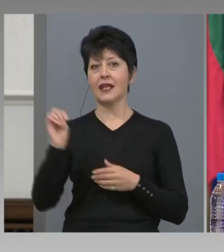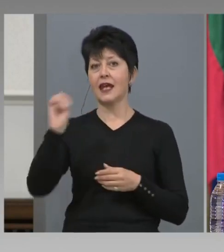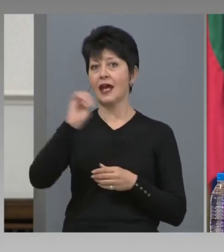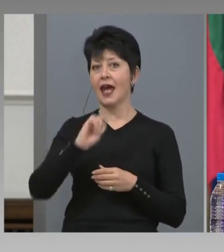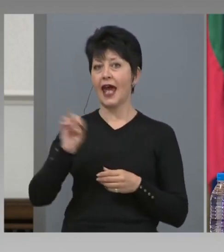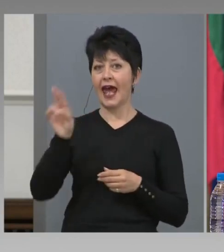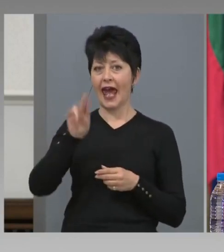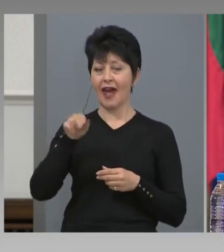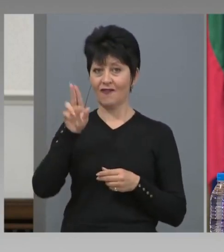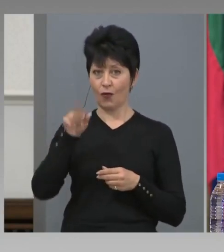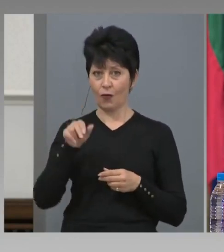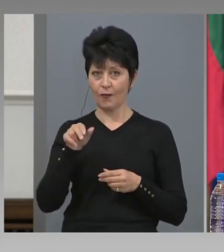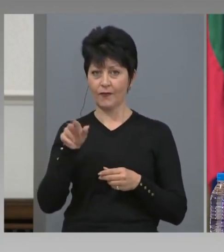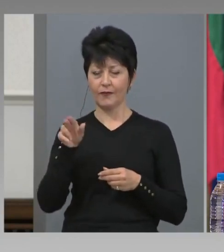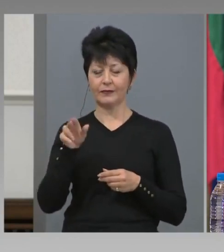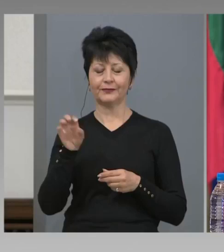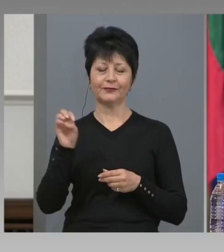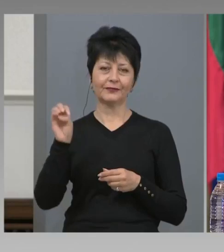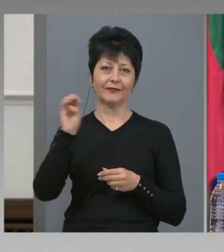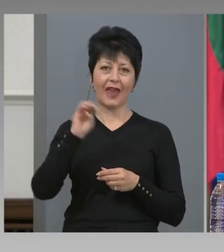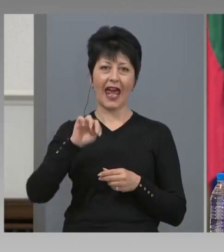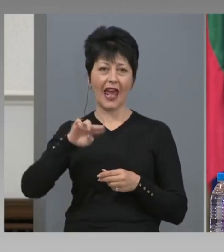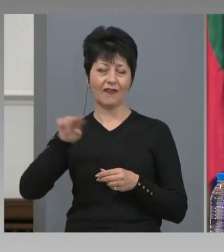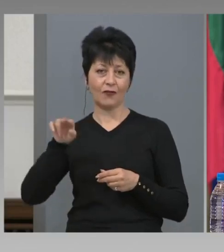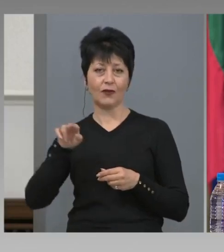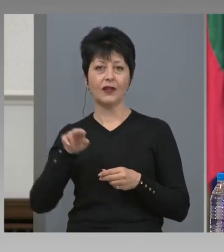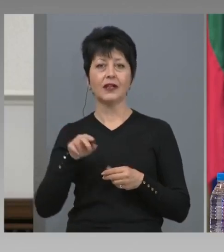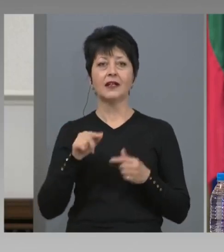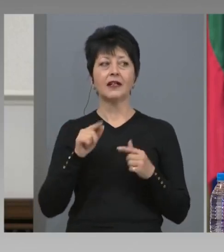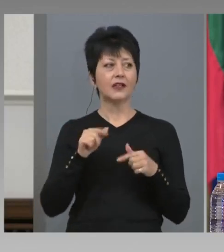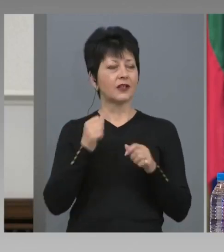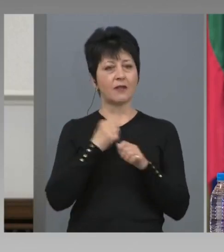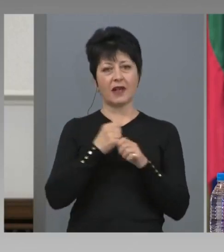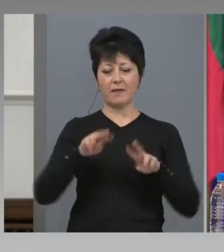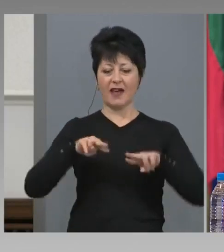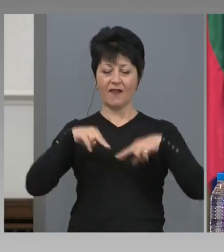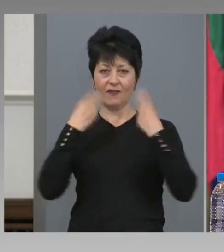И от комисията поискаха да им направя видеообращение, сега го направих.